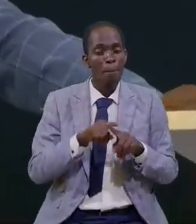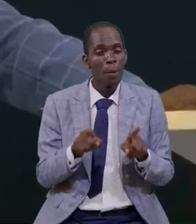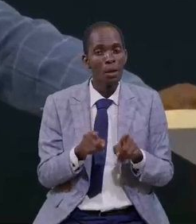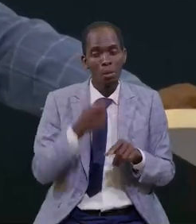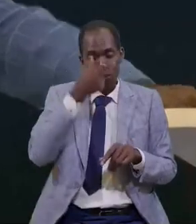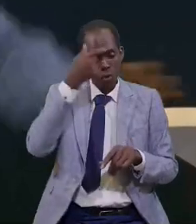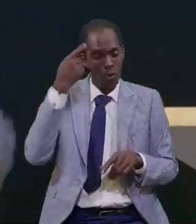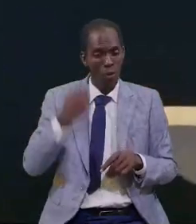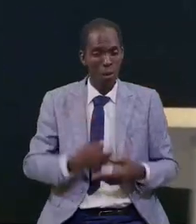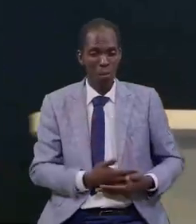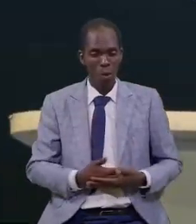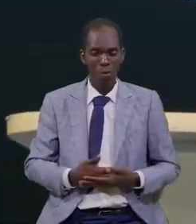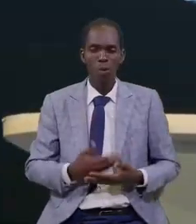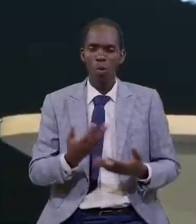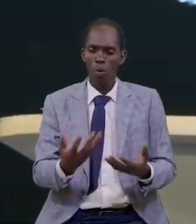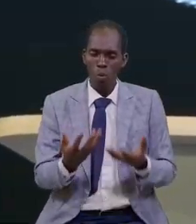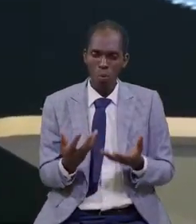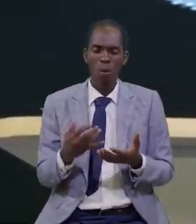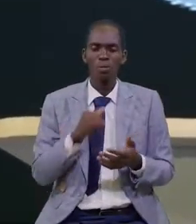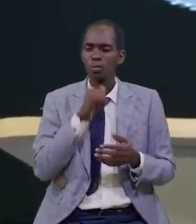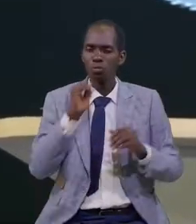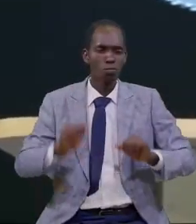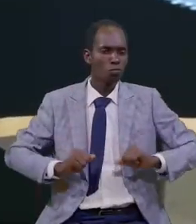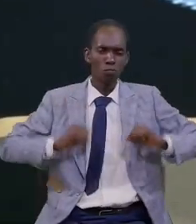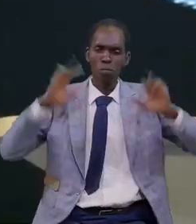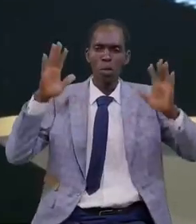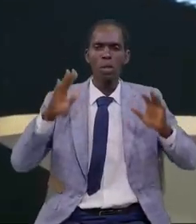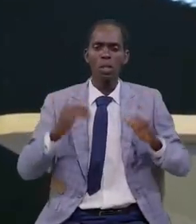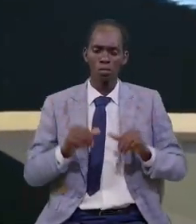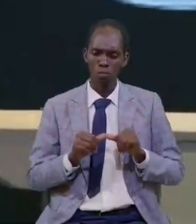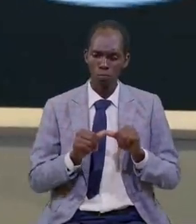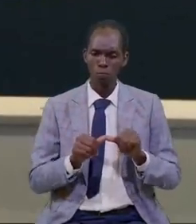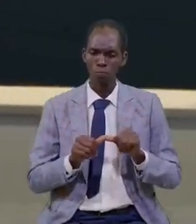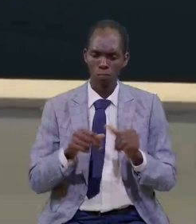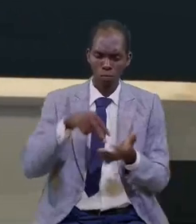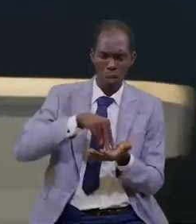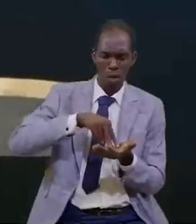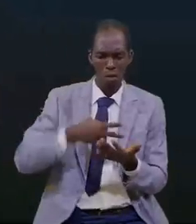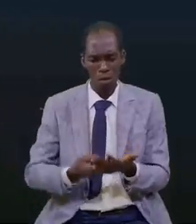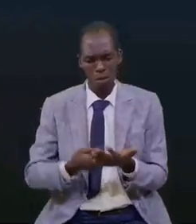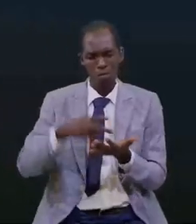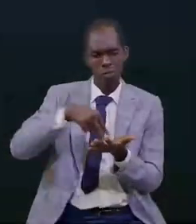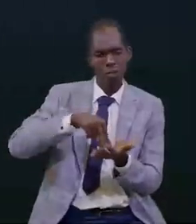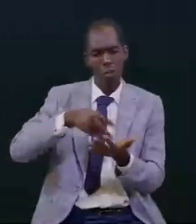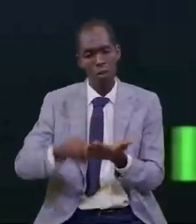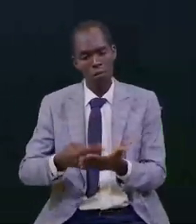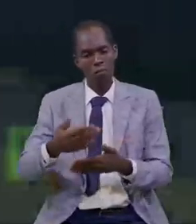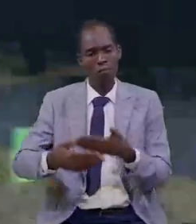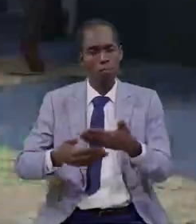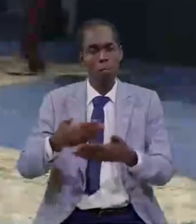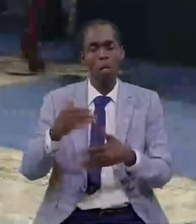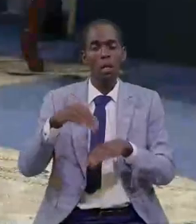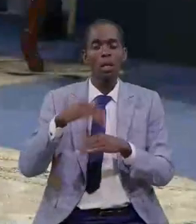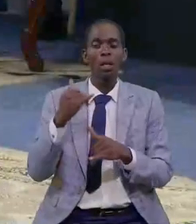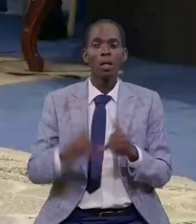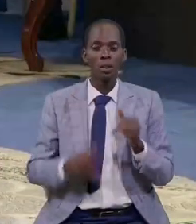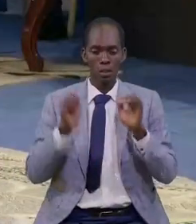soif il n'abandonne pas il commence à continuer à se lever tomber lever tomber finalement il peut